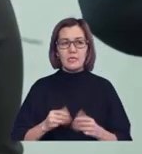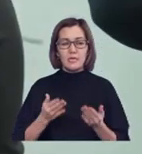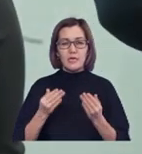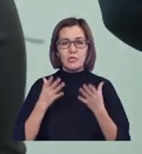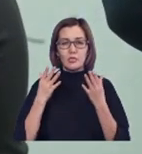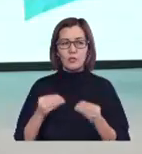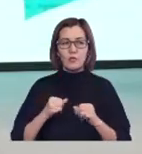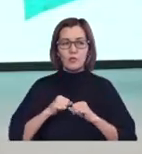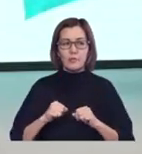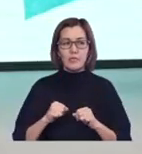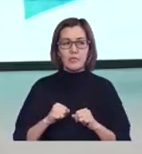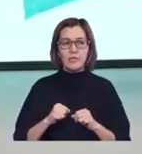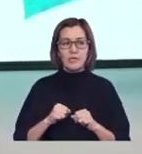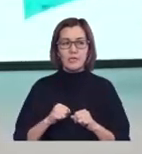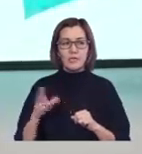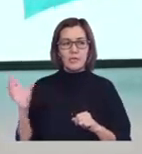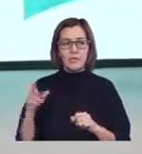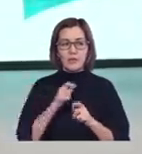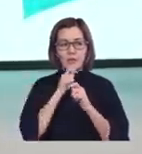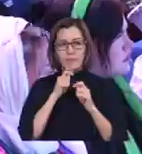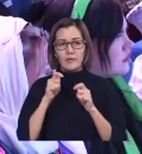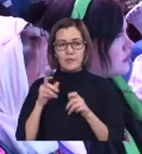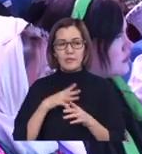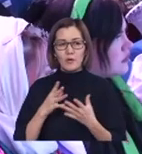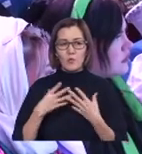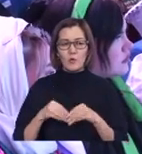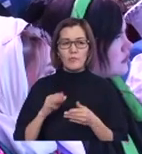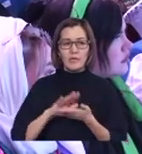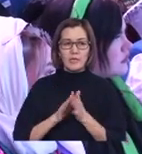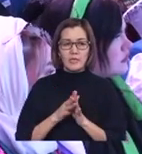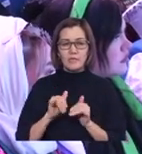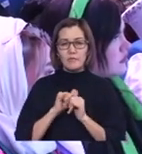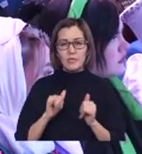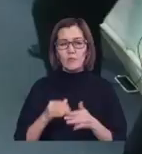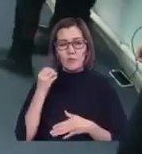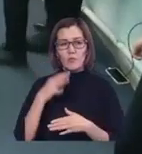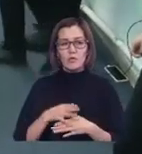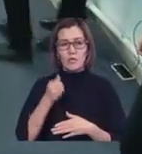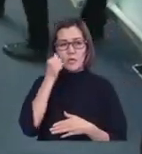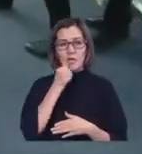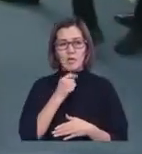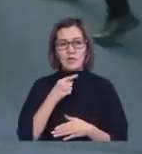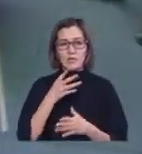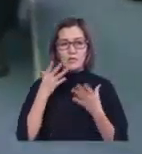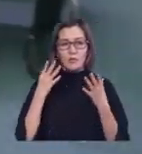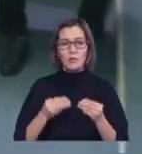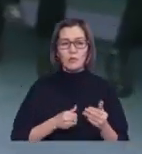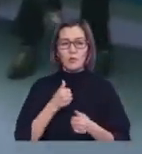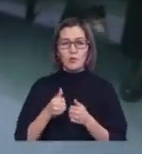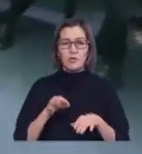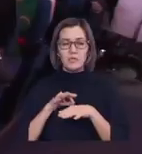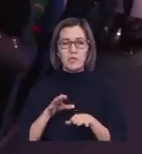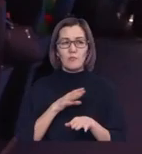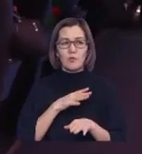заманның батырлары да құр қол қалмады. Ал облыстық қоғамдық келісім және даму орталығы алғыс айту күніне орай арнайы конкурс ұйымдастырған